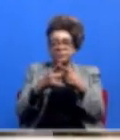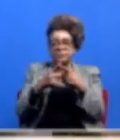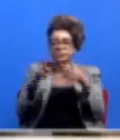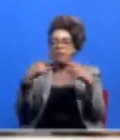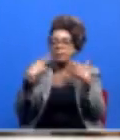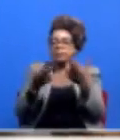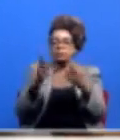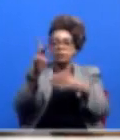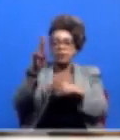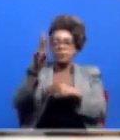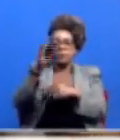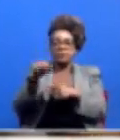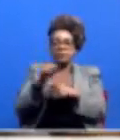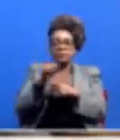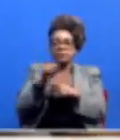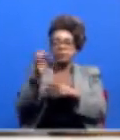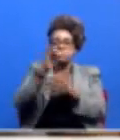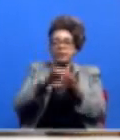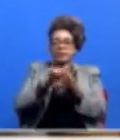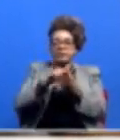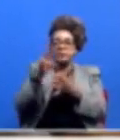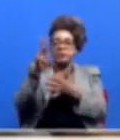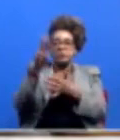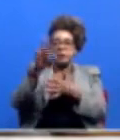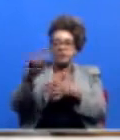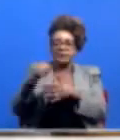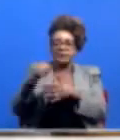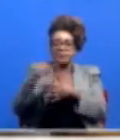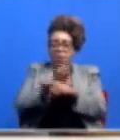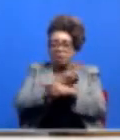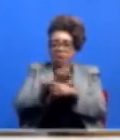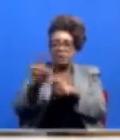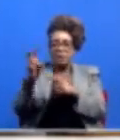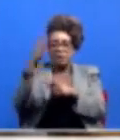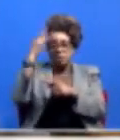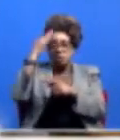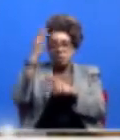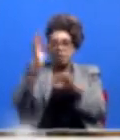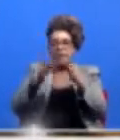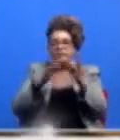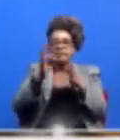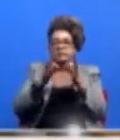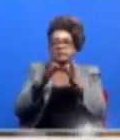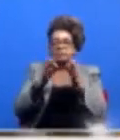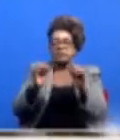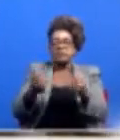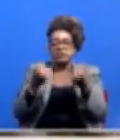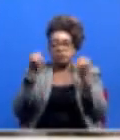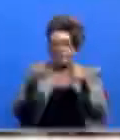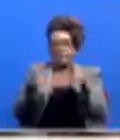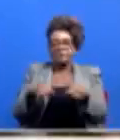to KWS, so that the KWS will monitor and determine whether it's necessary to rescue.